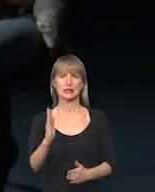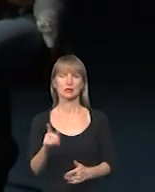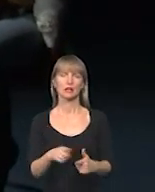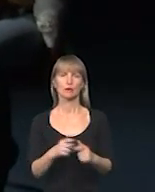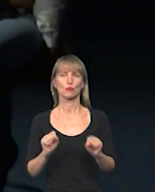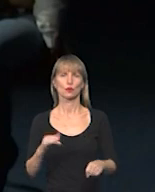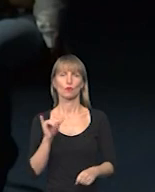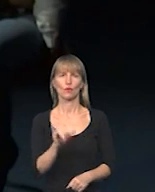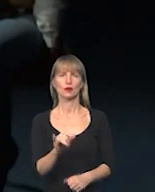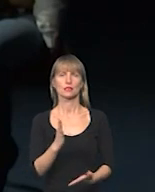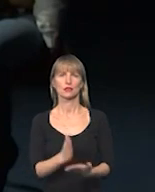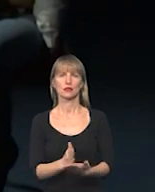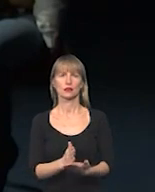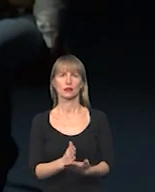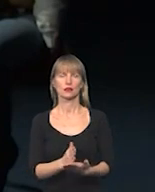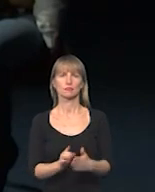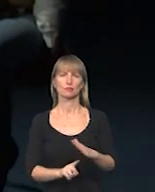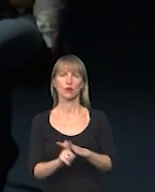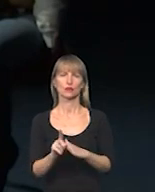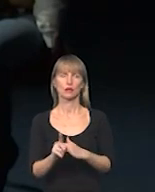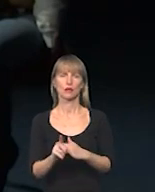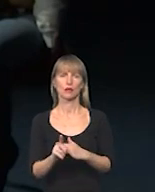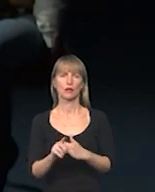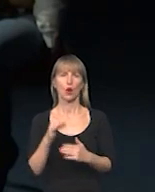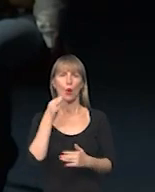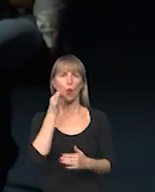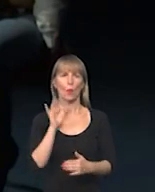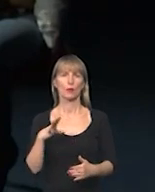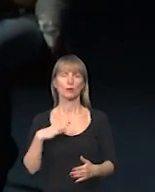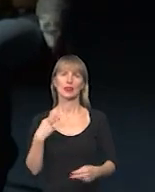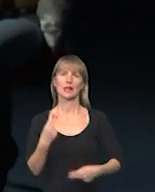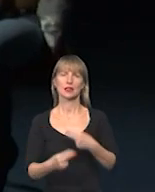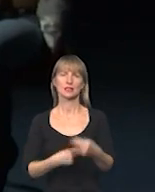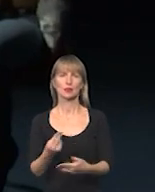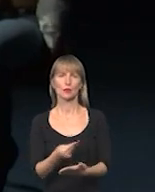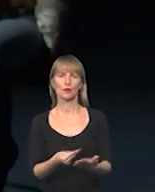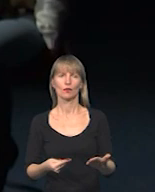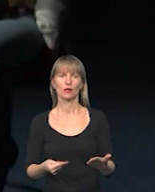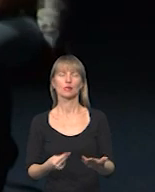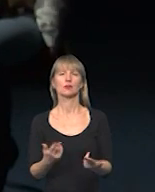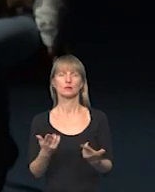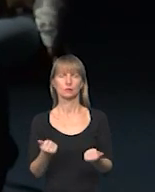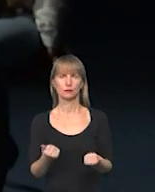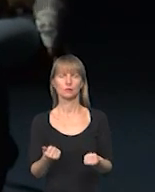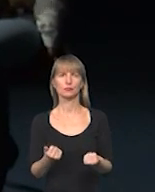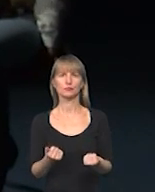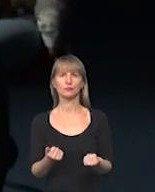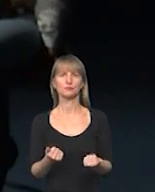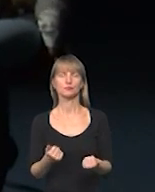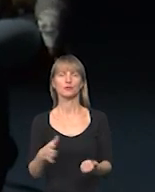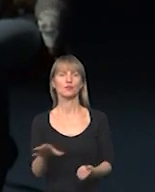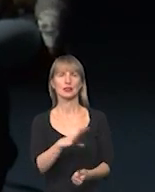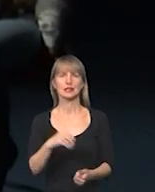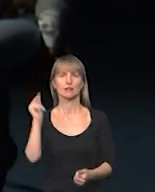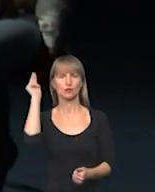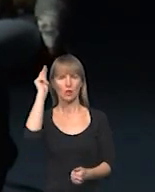вас є, ну, був спочатку досвід традиційного малювання? Звичайно, звичайно, всі вчаться.